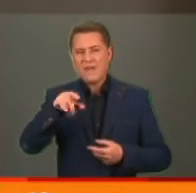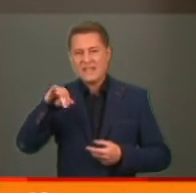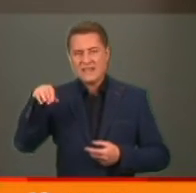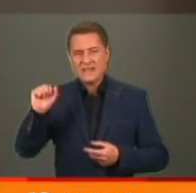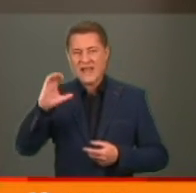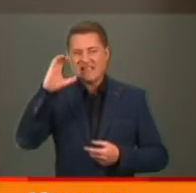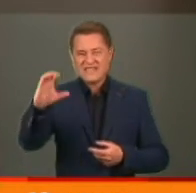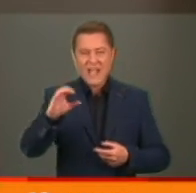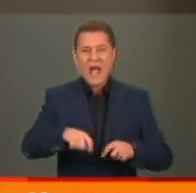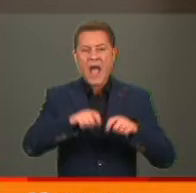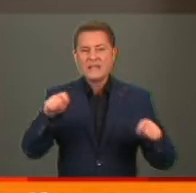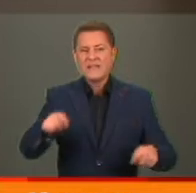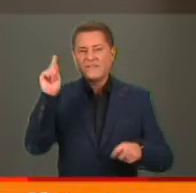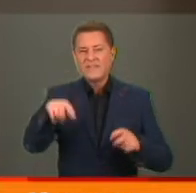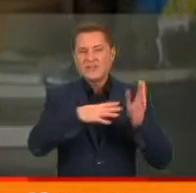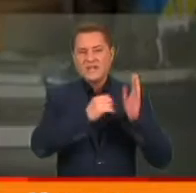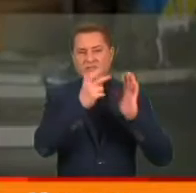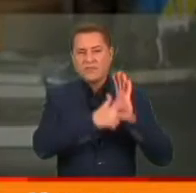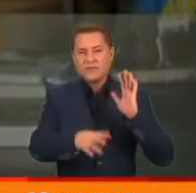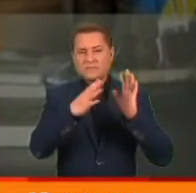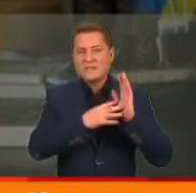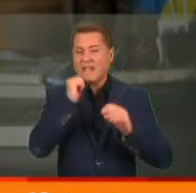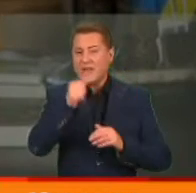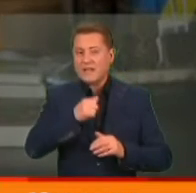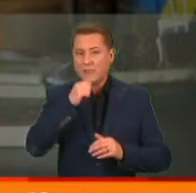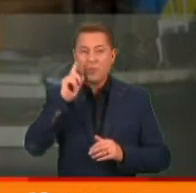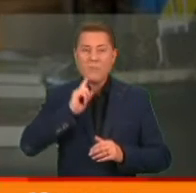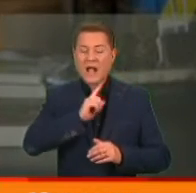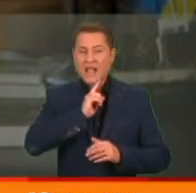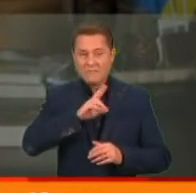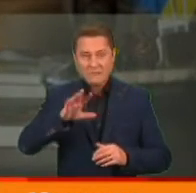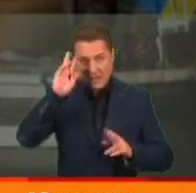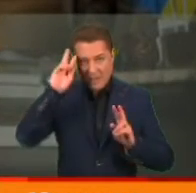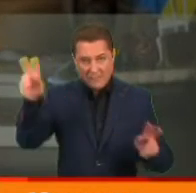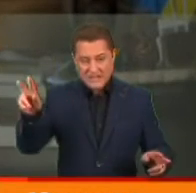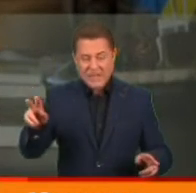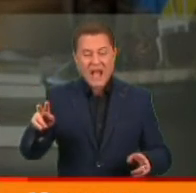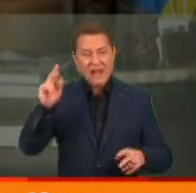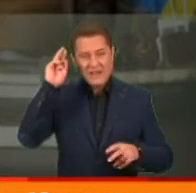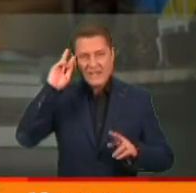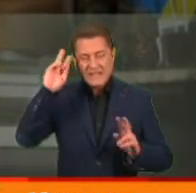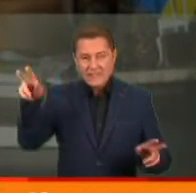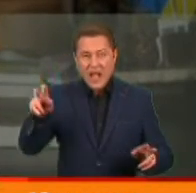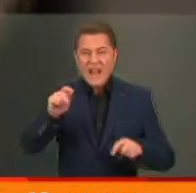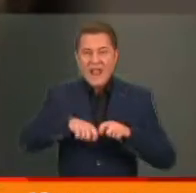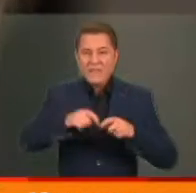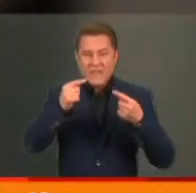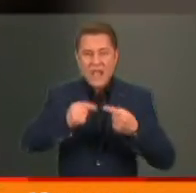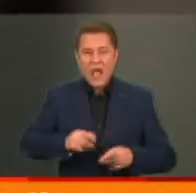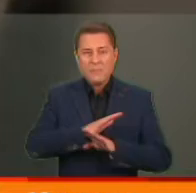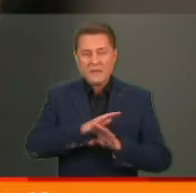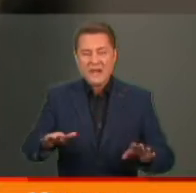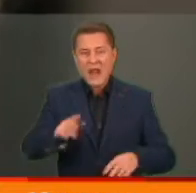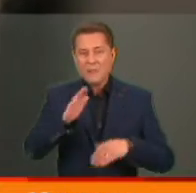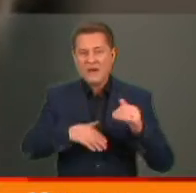відкритий в 1989 році. Поки він не був відкритий, ми його не тестували, не определяли.